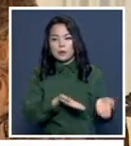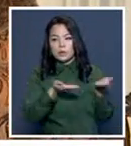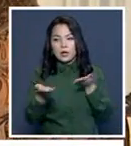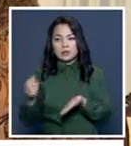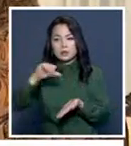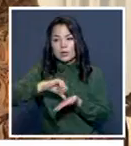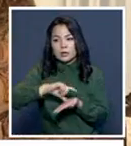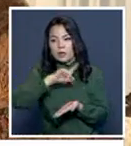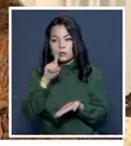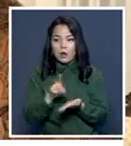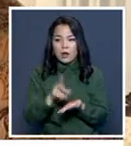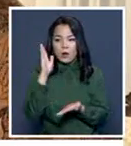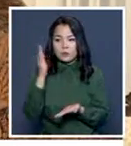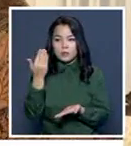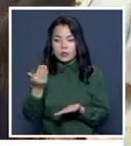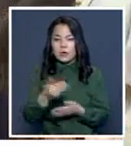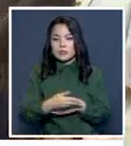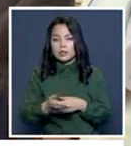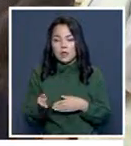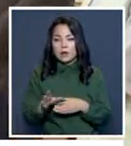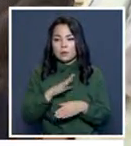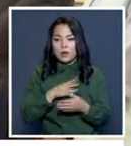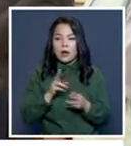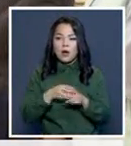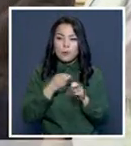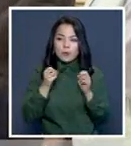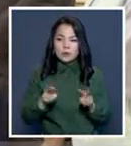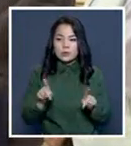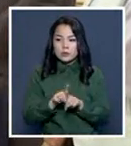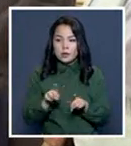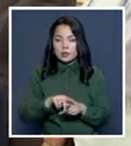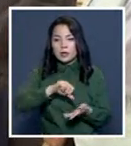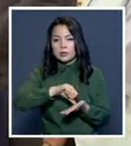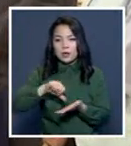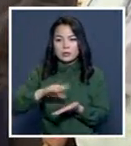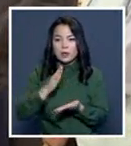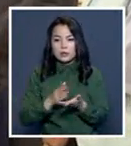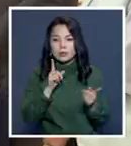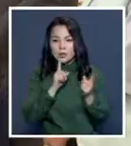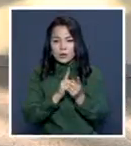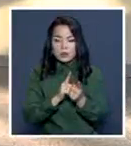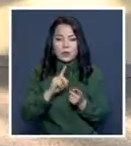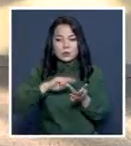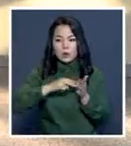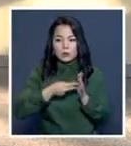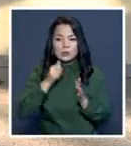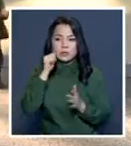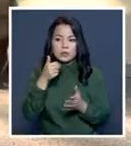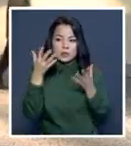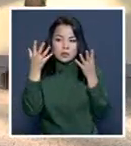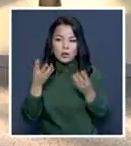жиында Еуропалық одақтың сыртқы істер және қауіпсіздік саясаты жөніндегі жоғарғы өкілі Федерика Могеринимен кездесу жоспарда бар.